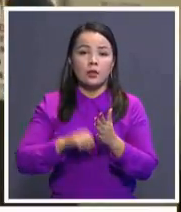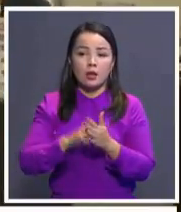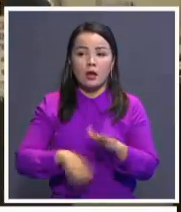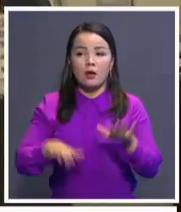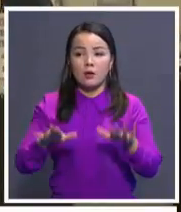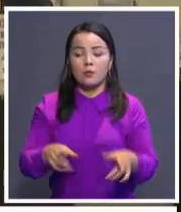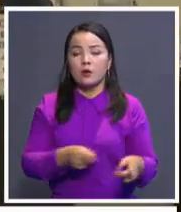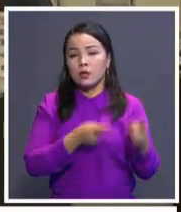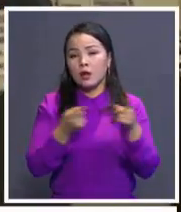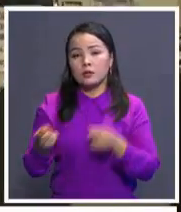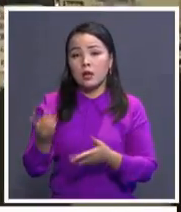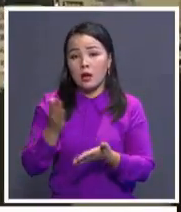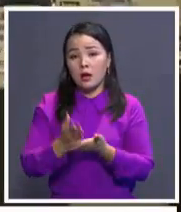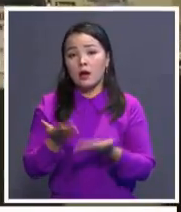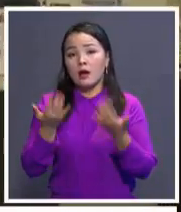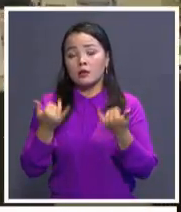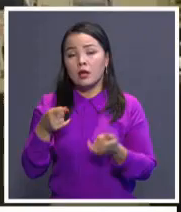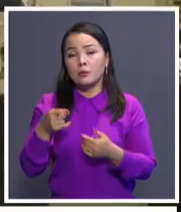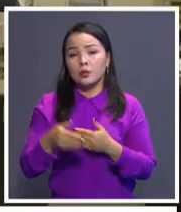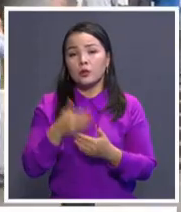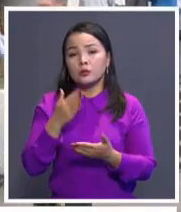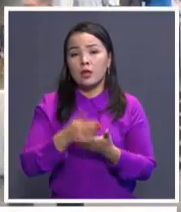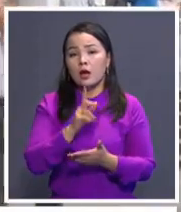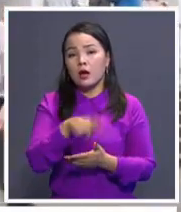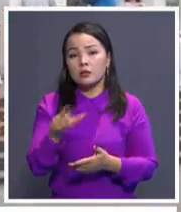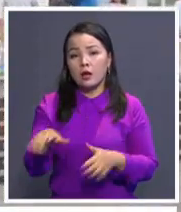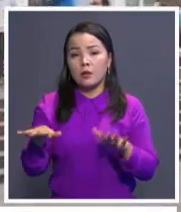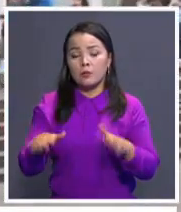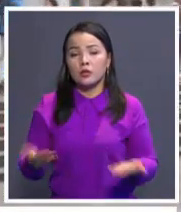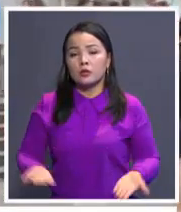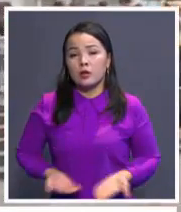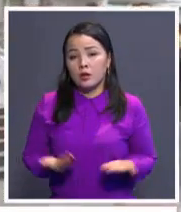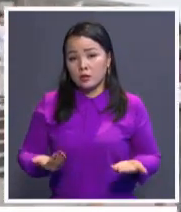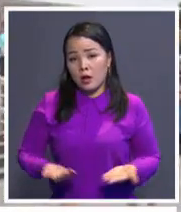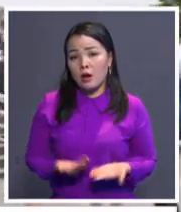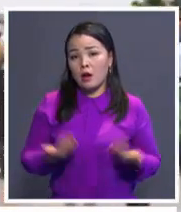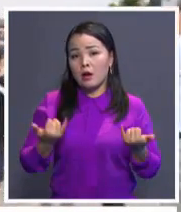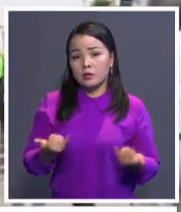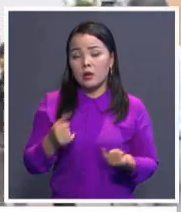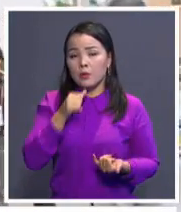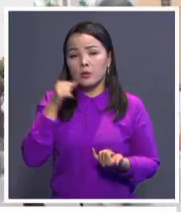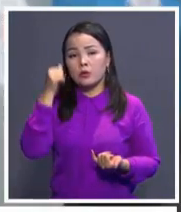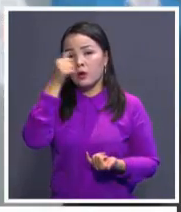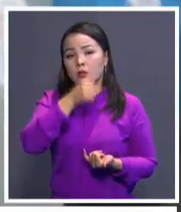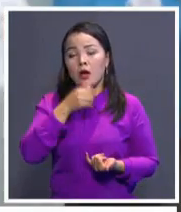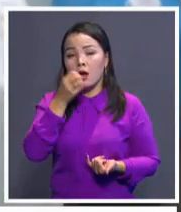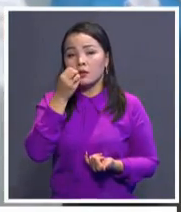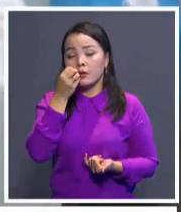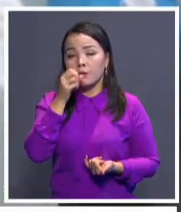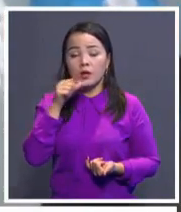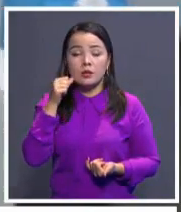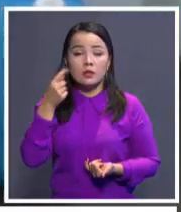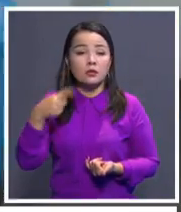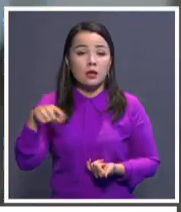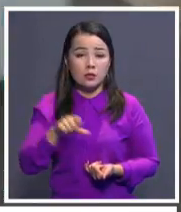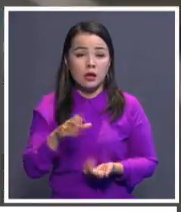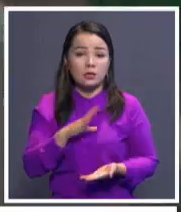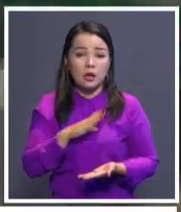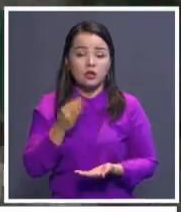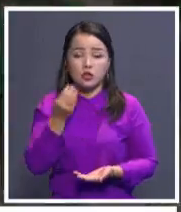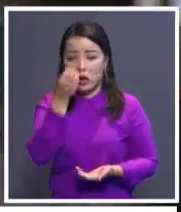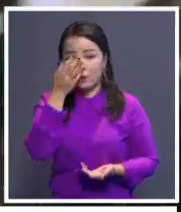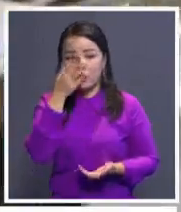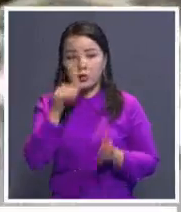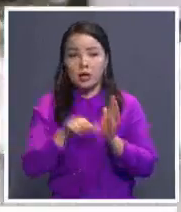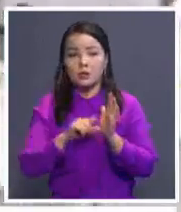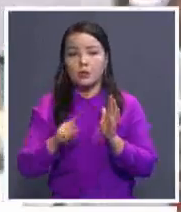орналастырылып жатыр. Бүгінге дейін мұнда 1000-ға жуық адам шоғырланған. Өткен аптада Жапонияның Хоккайдо аймағында қуаты